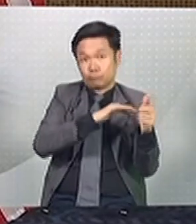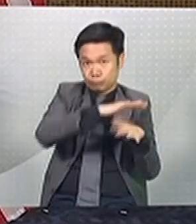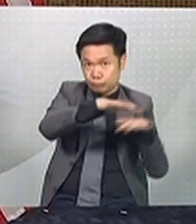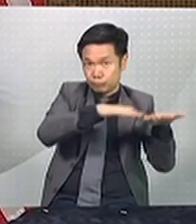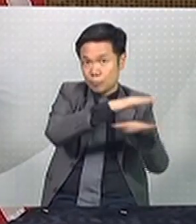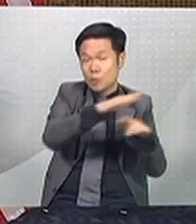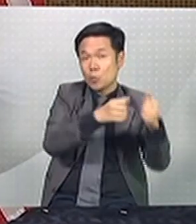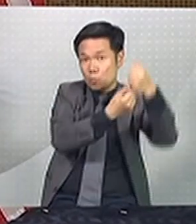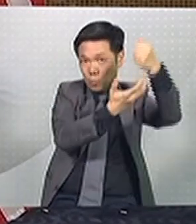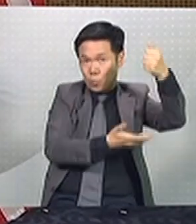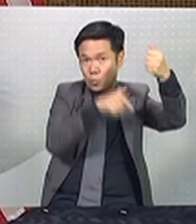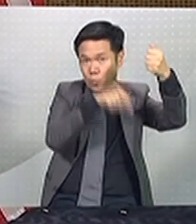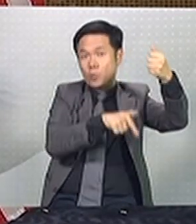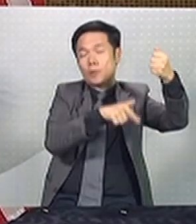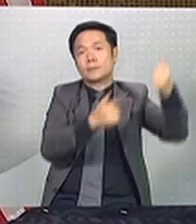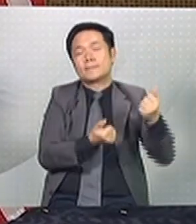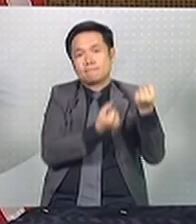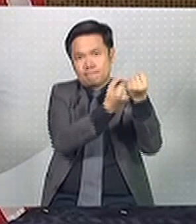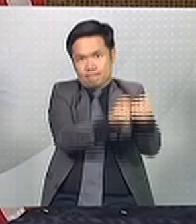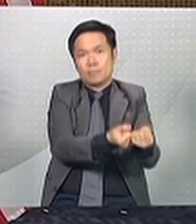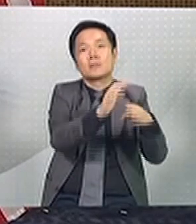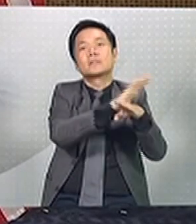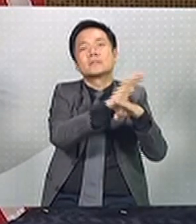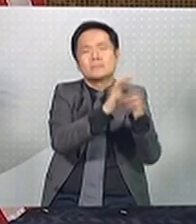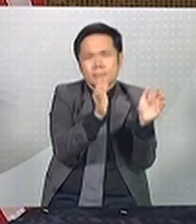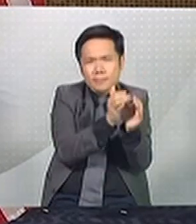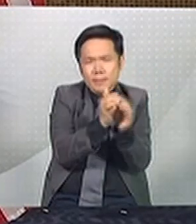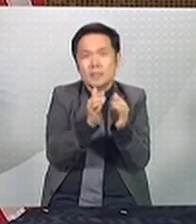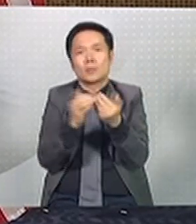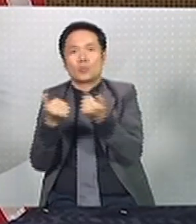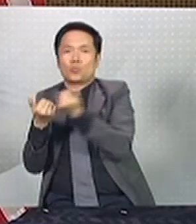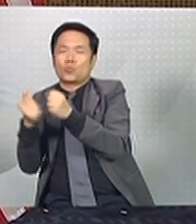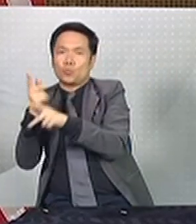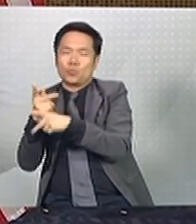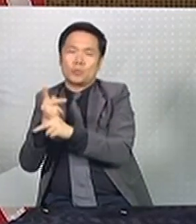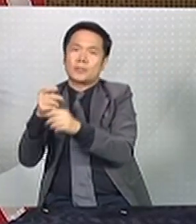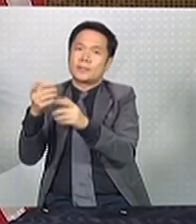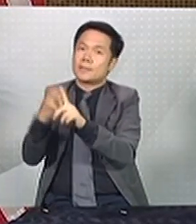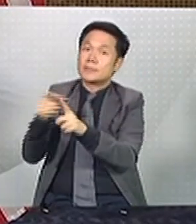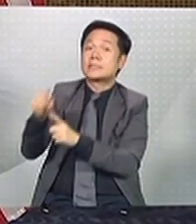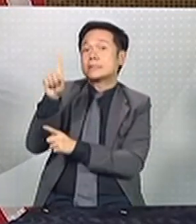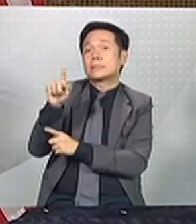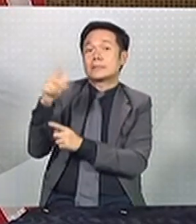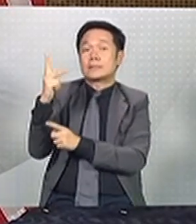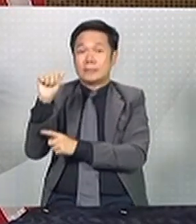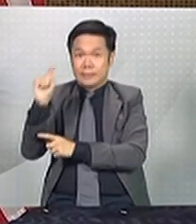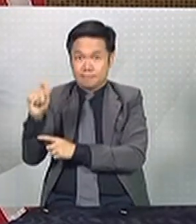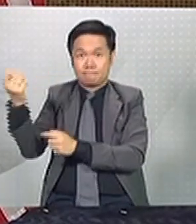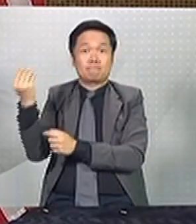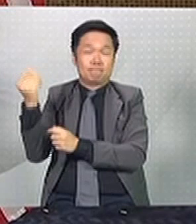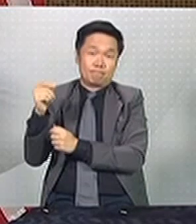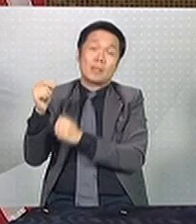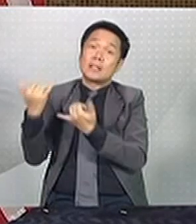modal permulaan bagi usahawan mikro menggunakan dana zakat dan dipadan dengan pembiayaan mikro